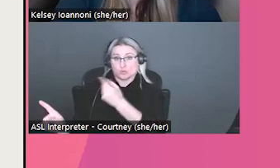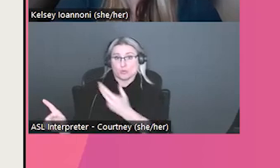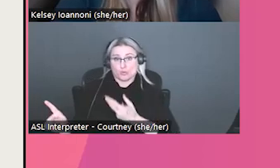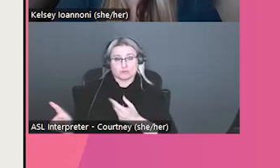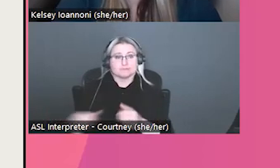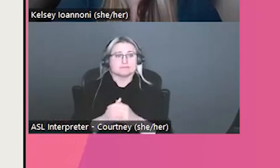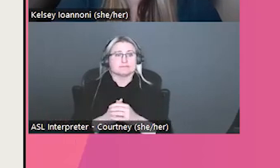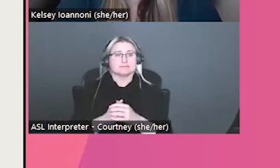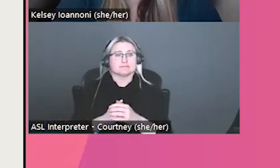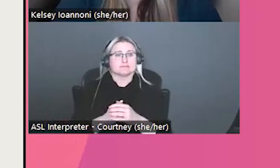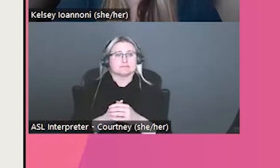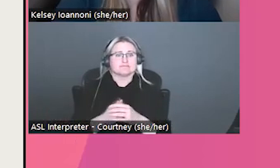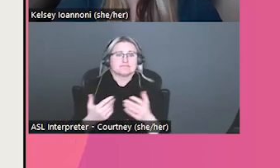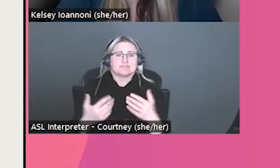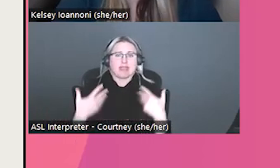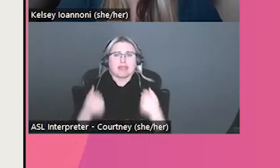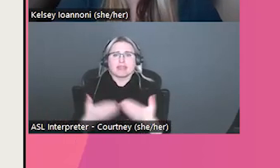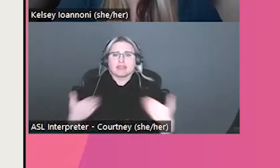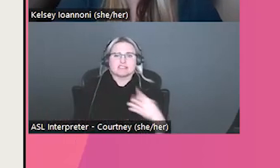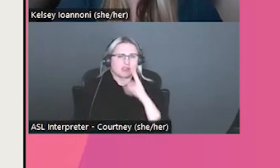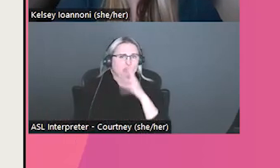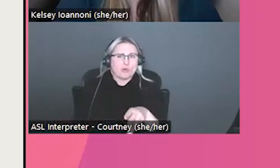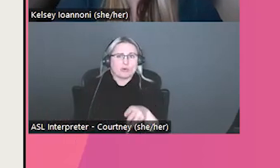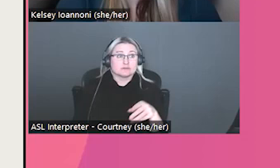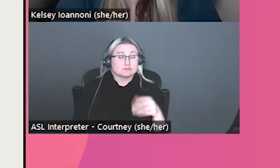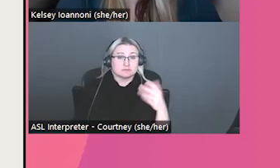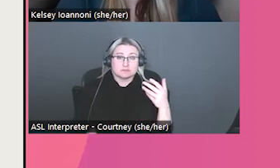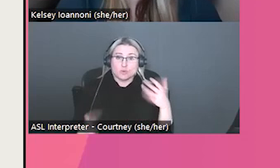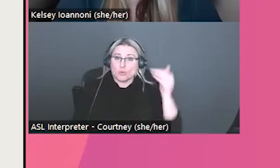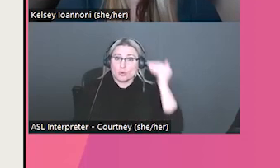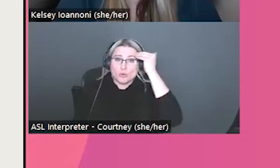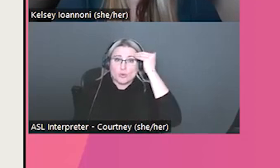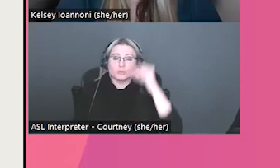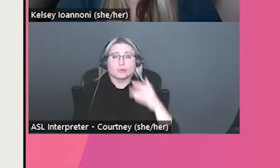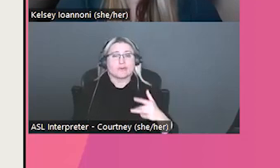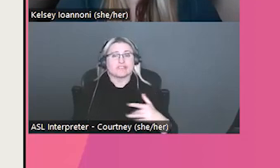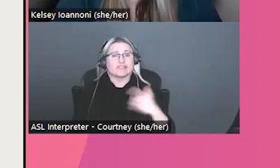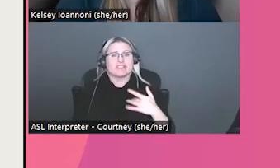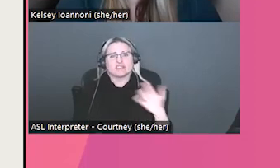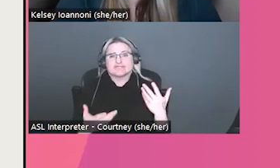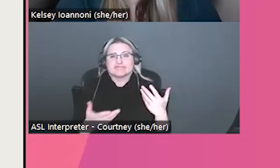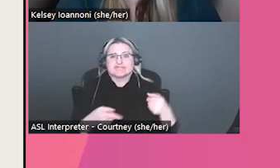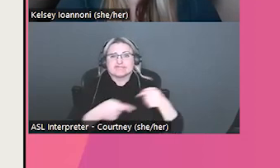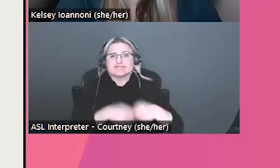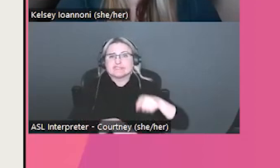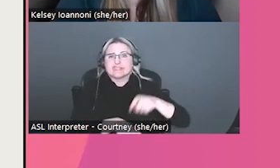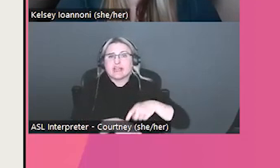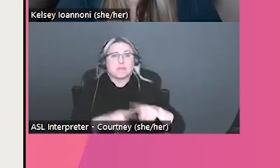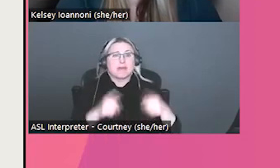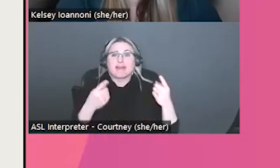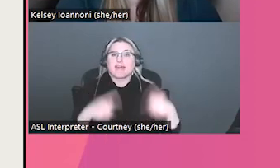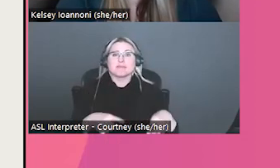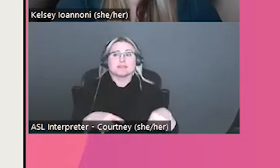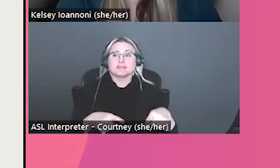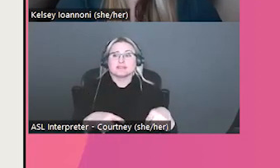médecin. Parce qu'elle m'a dit, nous ignorons régulièrement les questions de santé parce que nous ne voulons pas le savoir ou parce que c'est un inconvénient. Mais c'est un